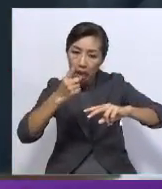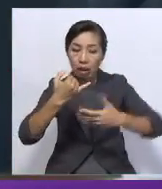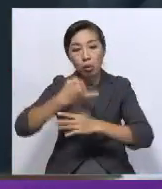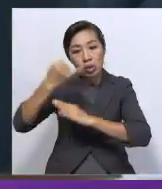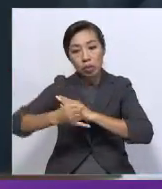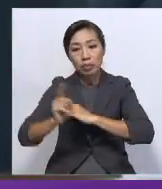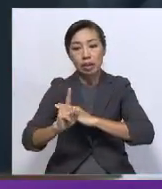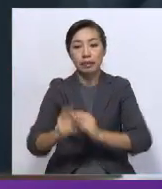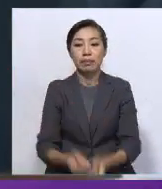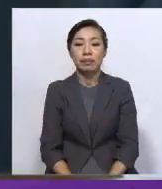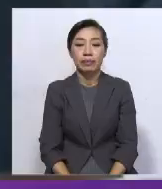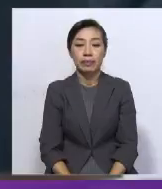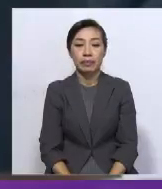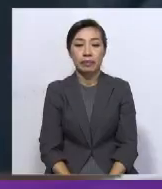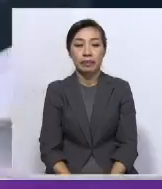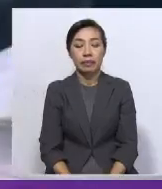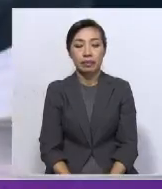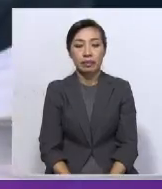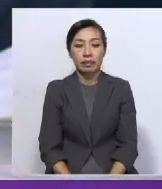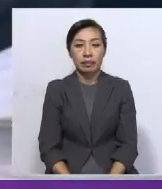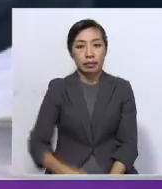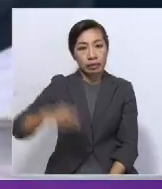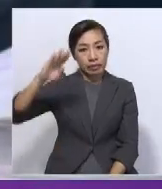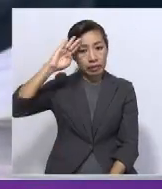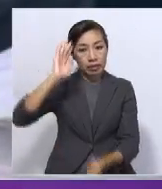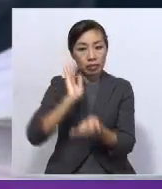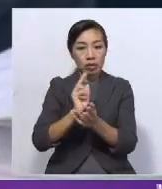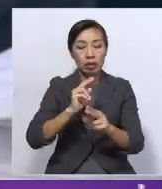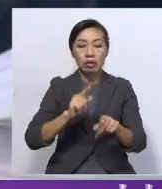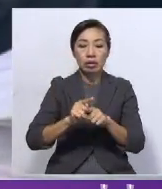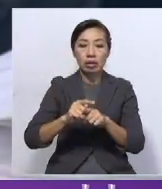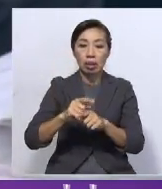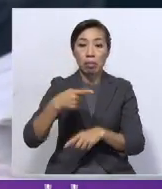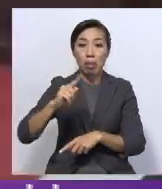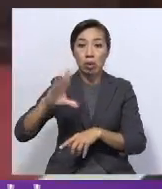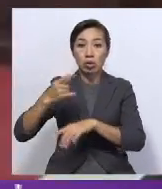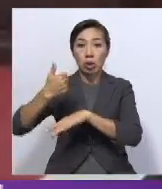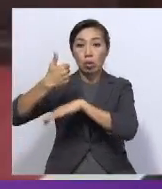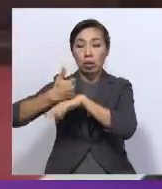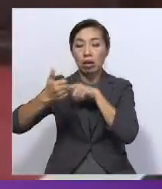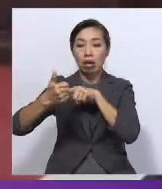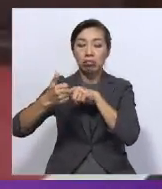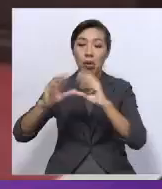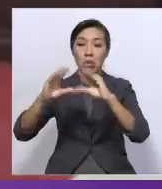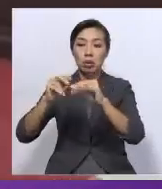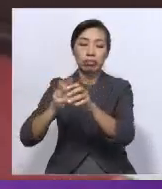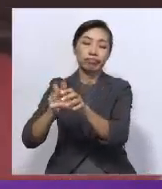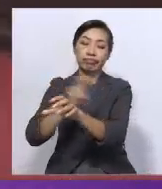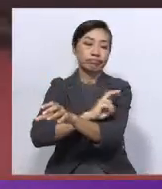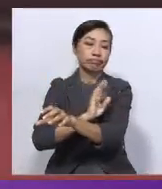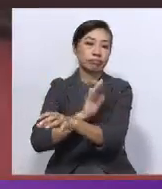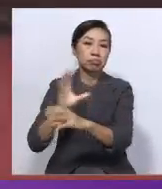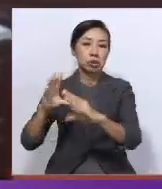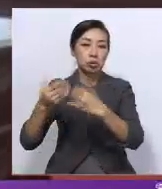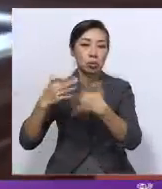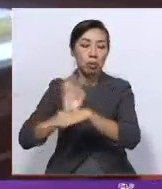ไปครับ ส่วนกรณีพลตำรวจเอกวัชรพลประสานราชกิจประธานปปช.ขอถอนตัวจากที่ประชุมไม่เข้าร่วมพิจาร